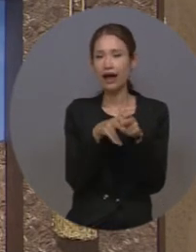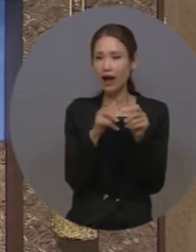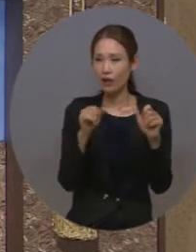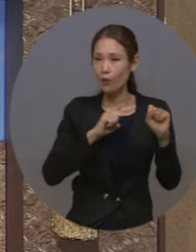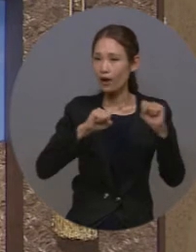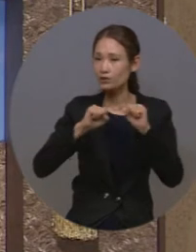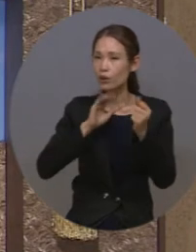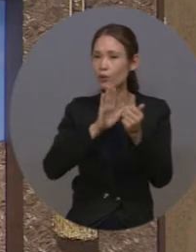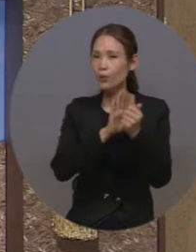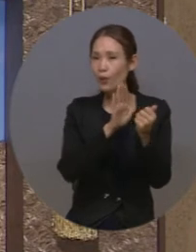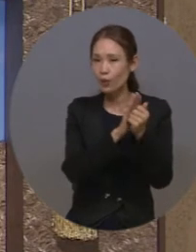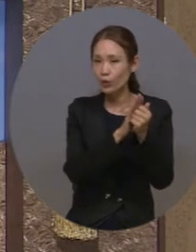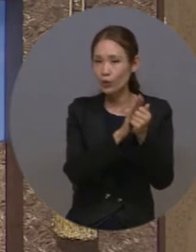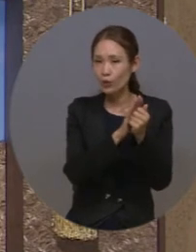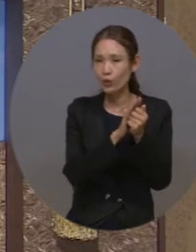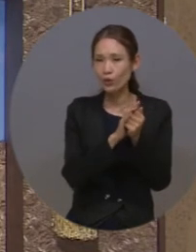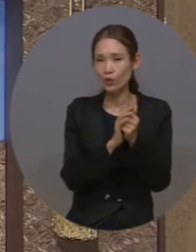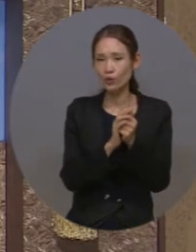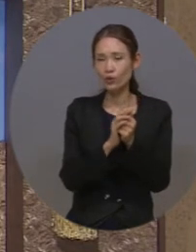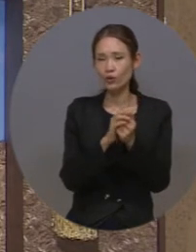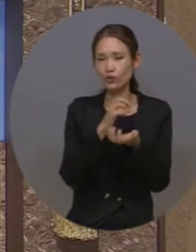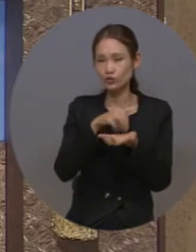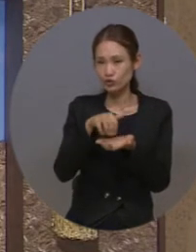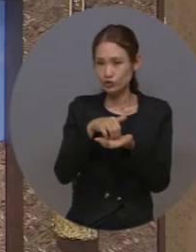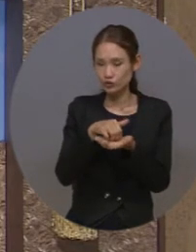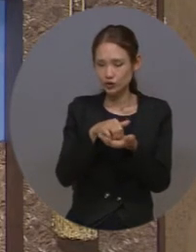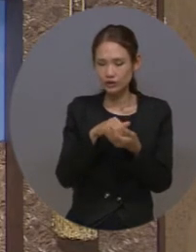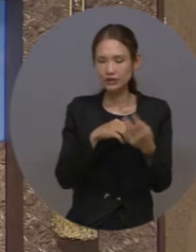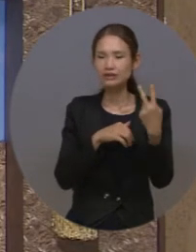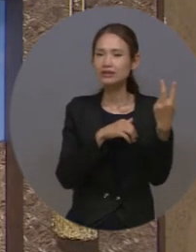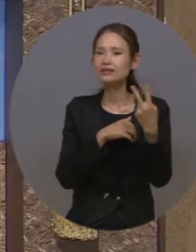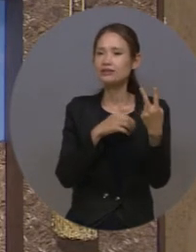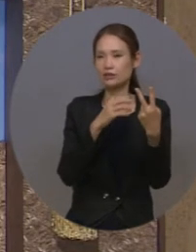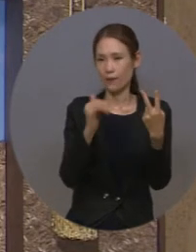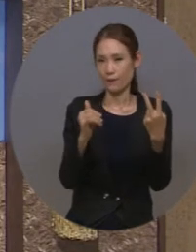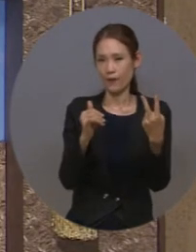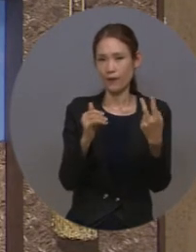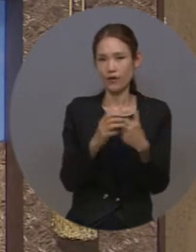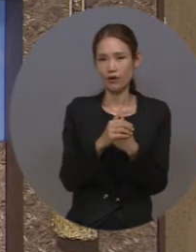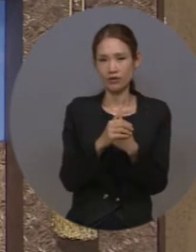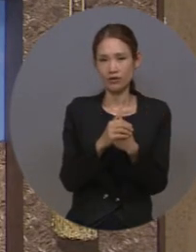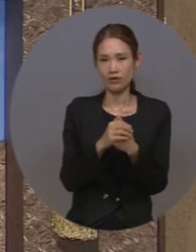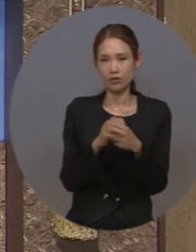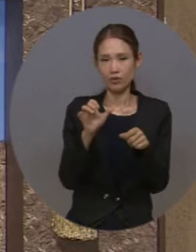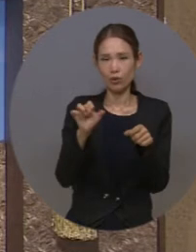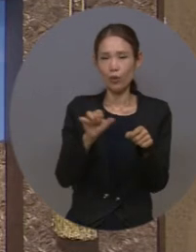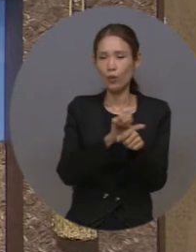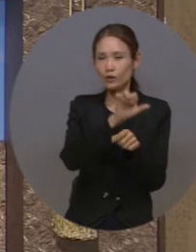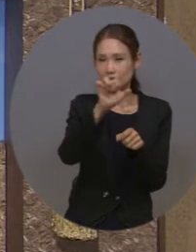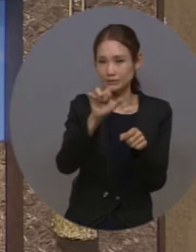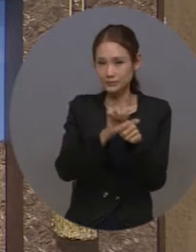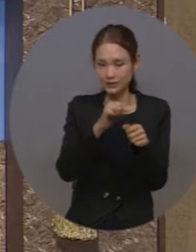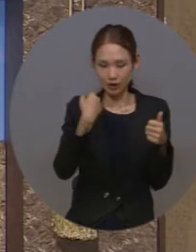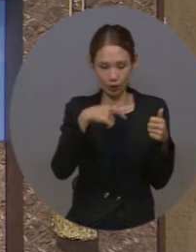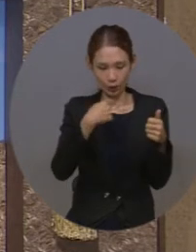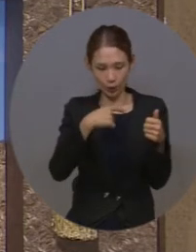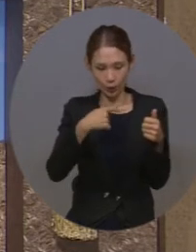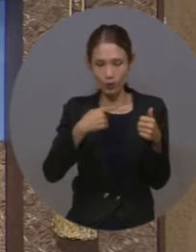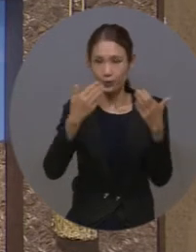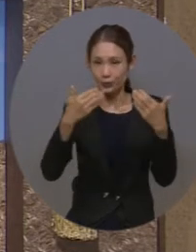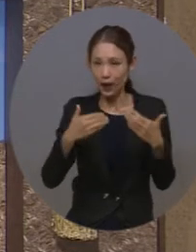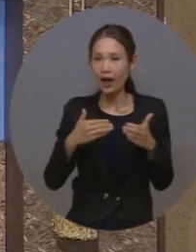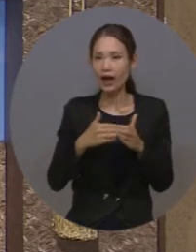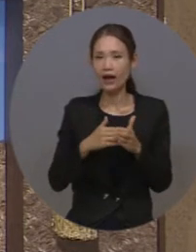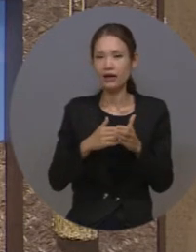장애인 활동 보조하는 사람이 수원에도 한 2천 명 있습니다. 이분들은 한 50시간의 그 교육을 받으면은